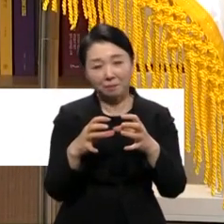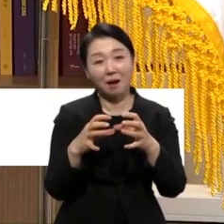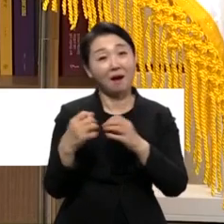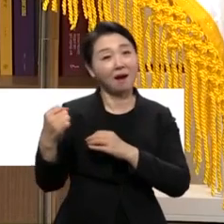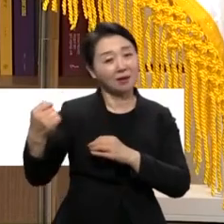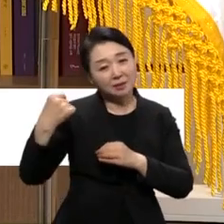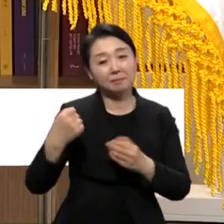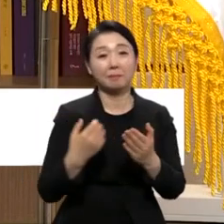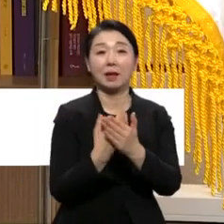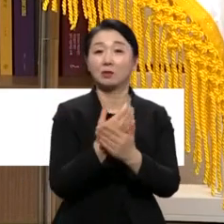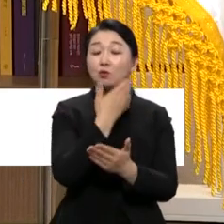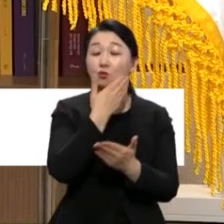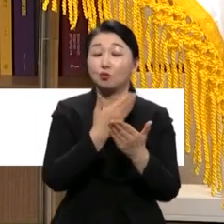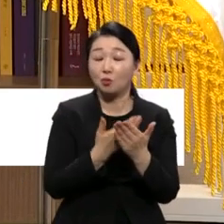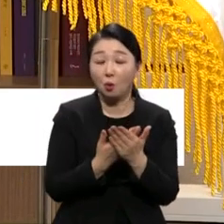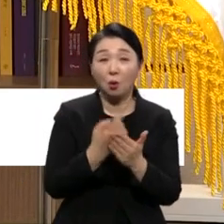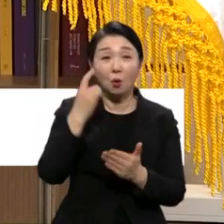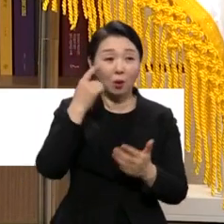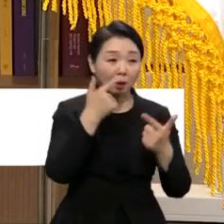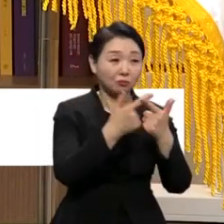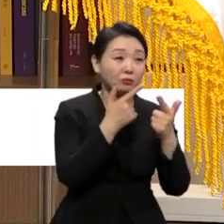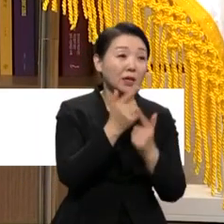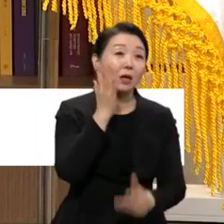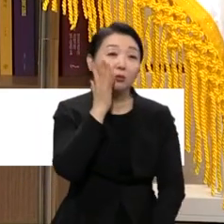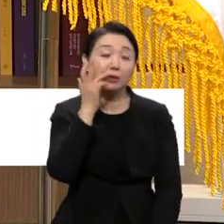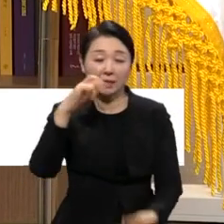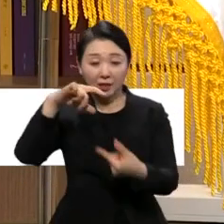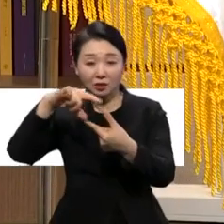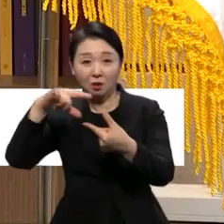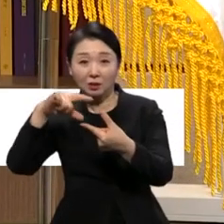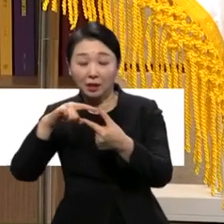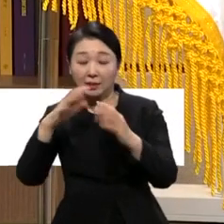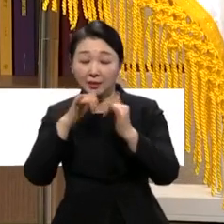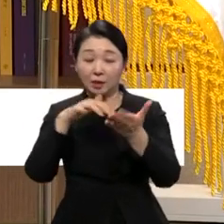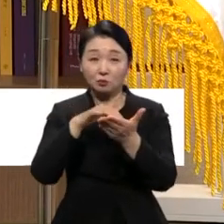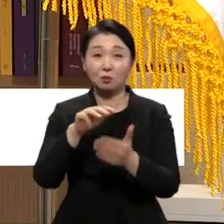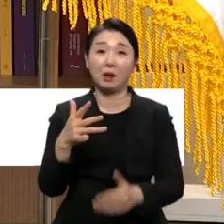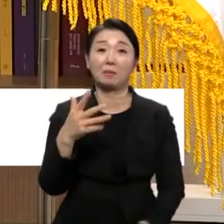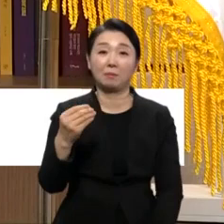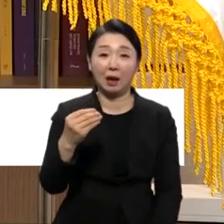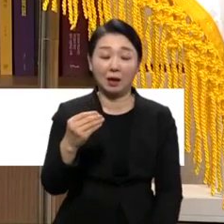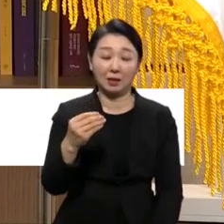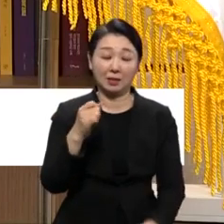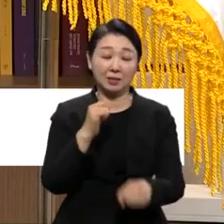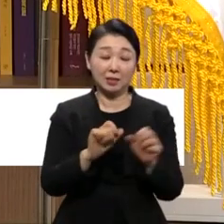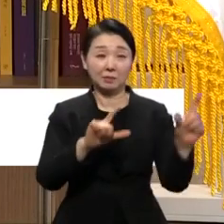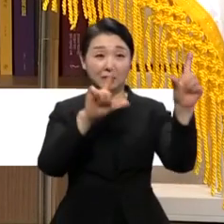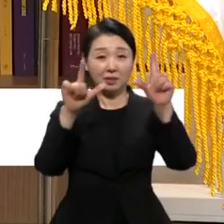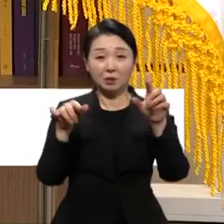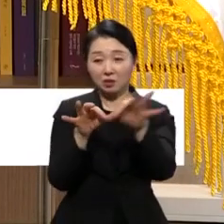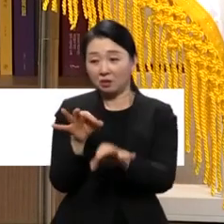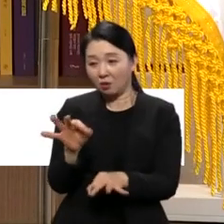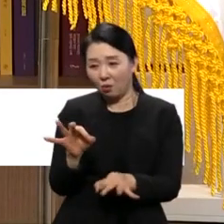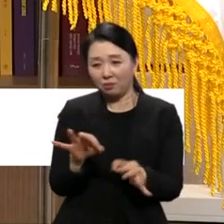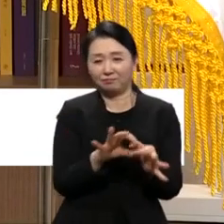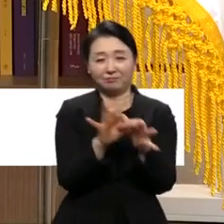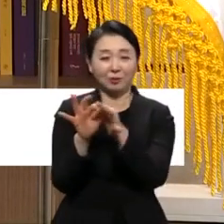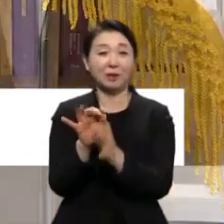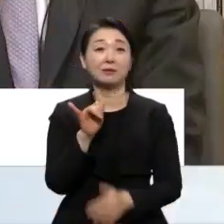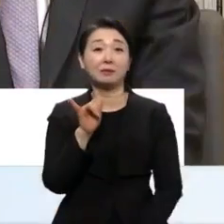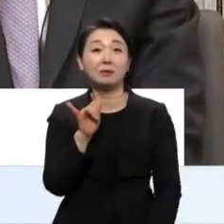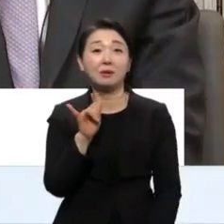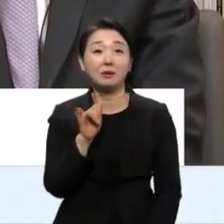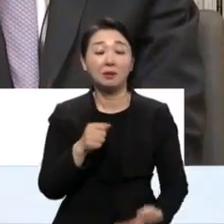중요하고요. 부울경은 한 800만 인구를 갖고 있습니다. 이게 이미 생활권과 경제권은 긴밀히 연결되어 있기